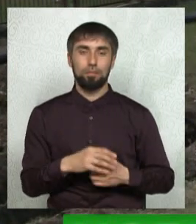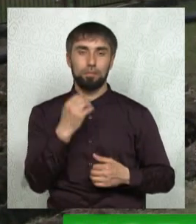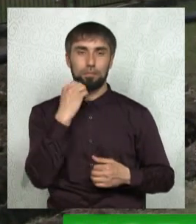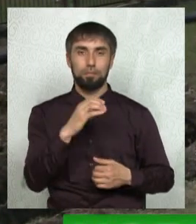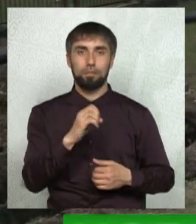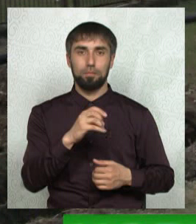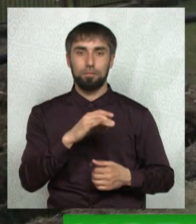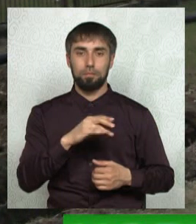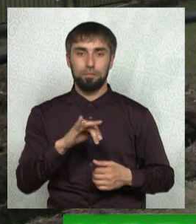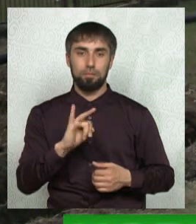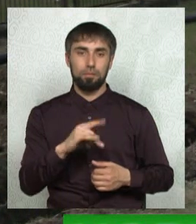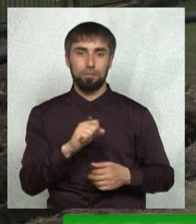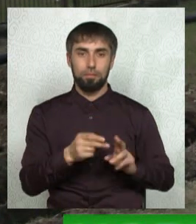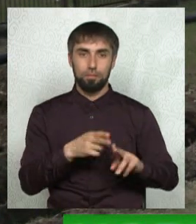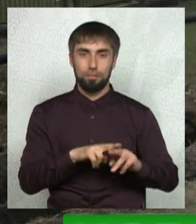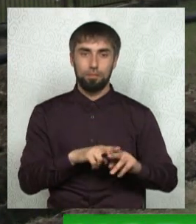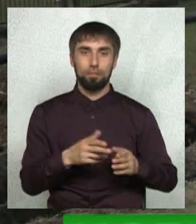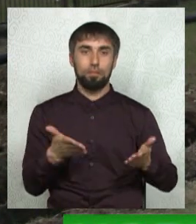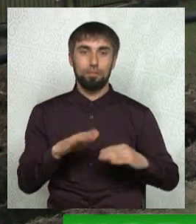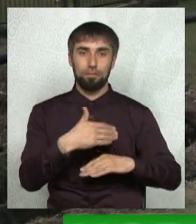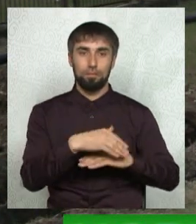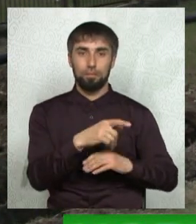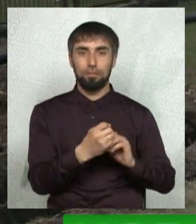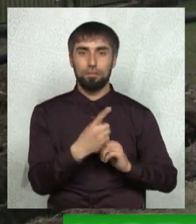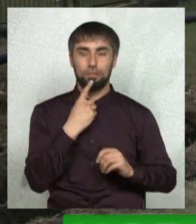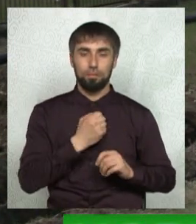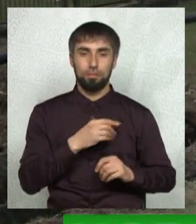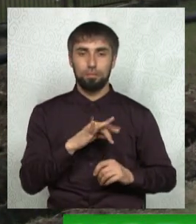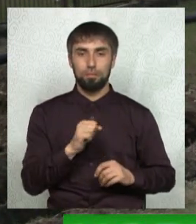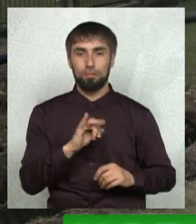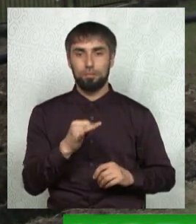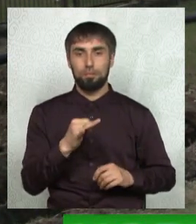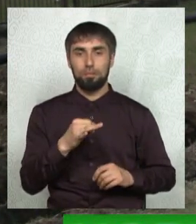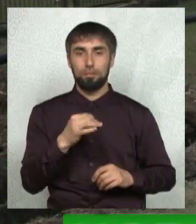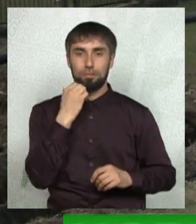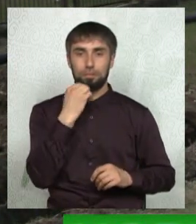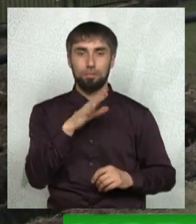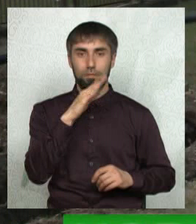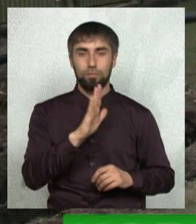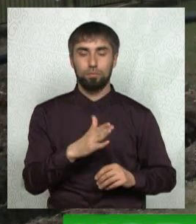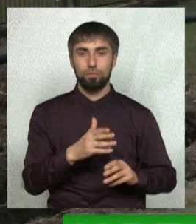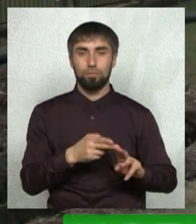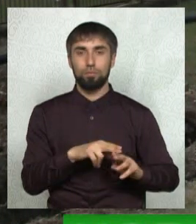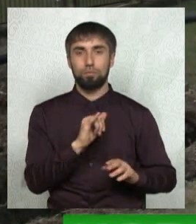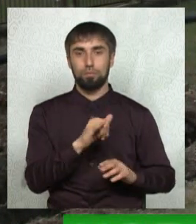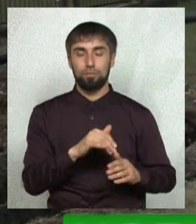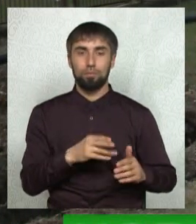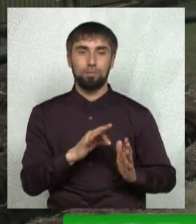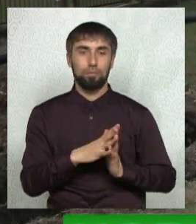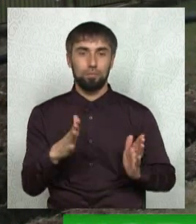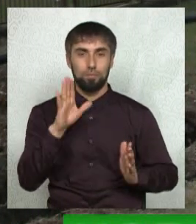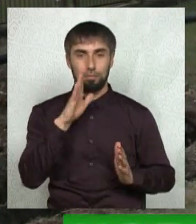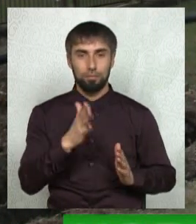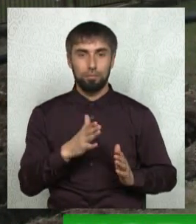старые сети. Из-за этого остальные улицы, 11-я армия, Мира, Московская, вода будет у них, побольше воды